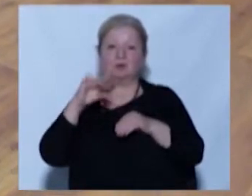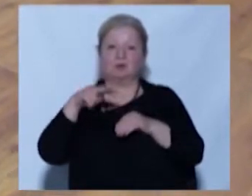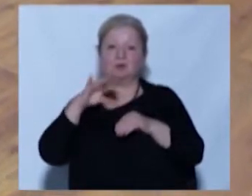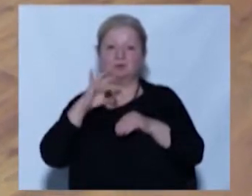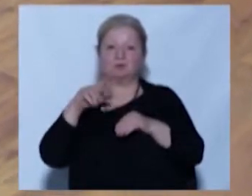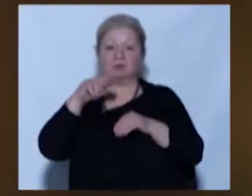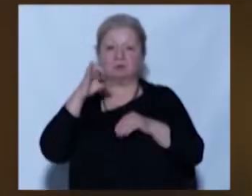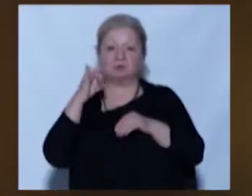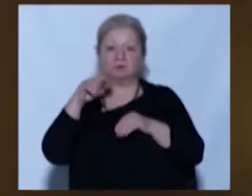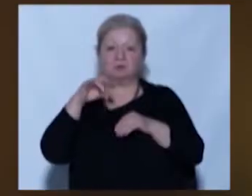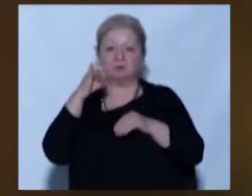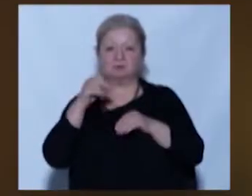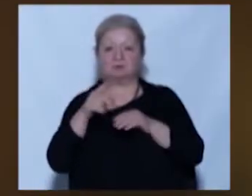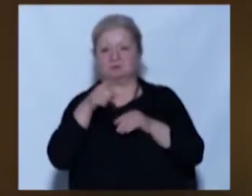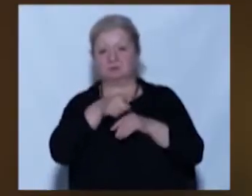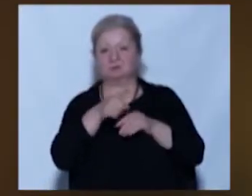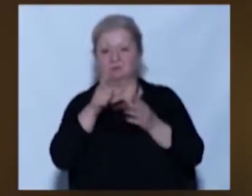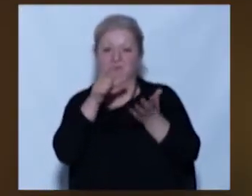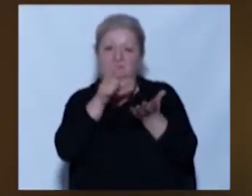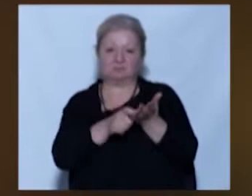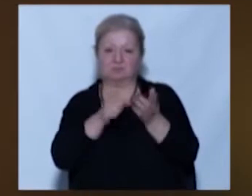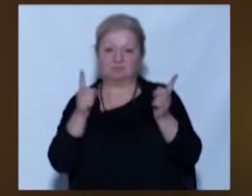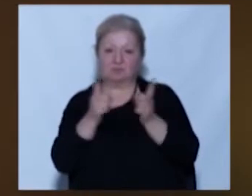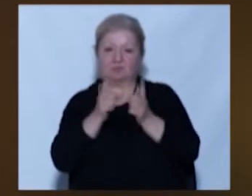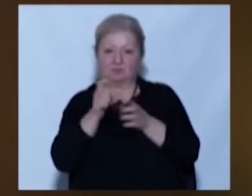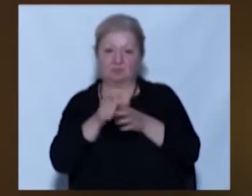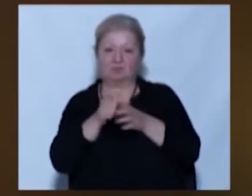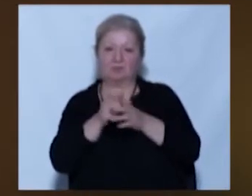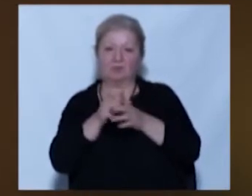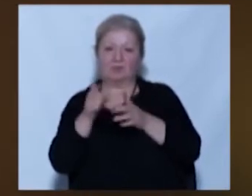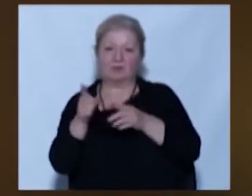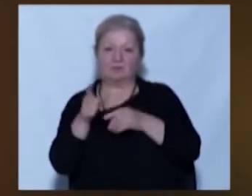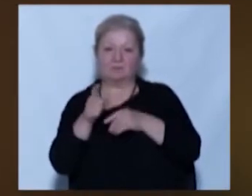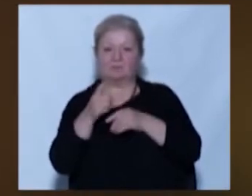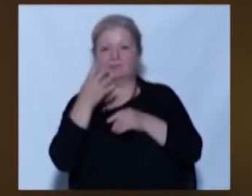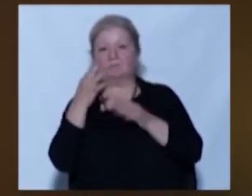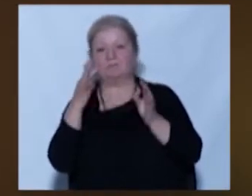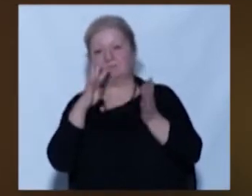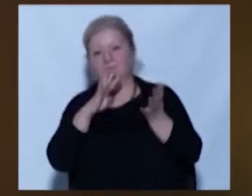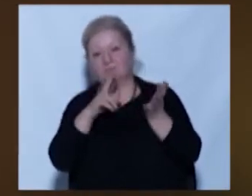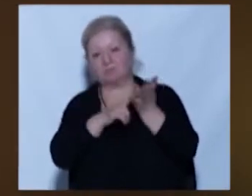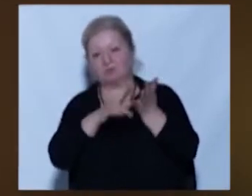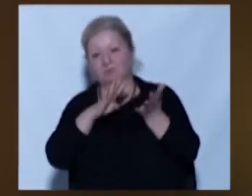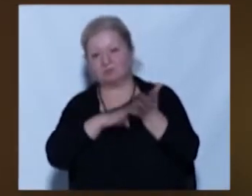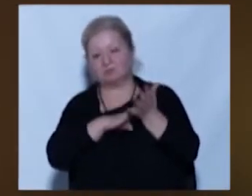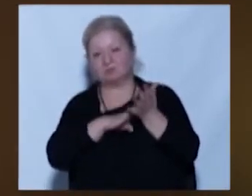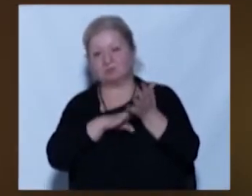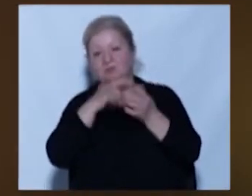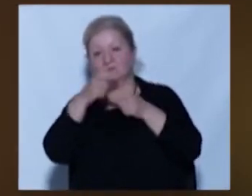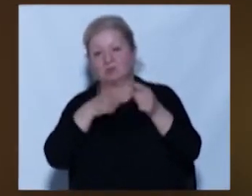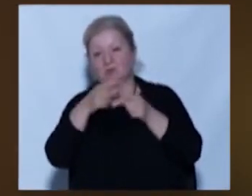დიდის ცხოვრებიდან ნაწყვეტი, რომელიც ეინჰარტს ეკუთვნის, არის მერვე მეცხრე